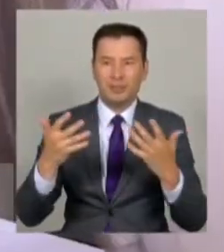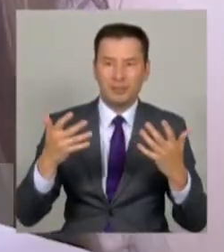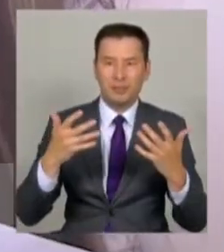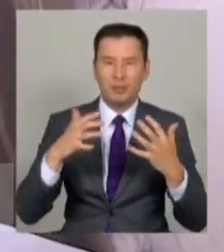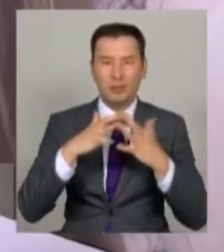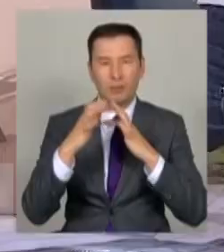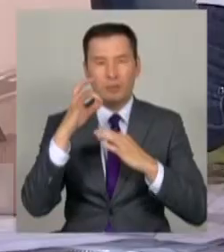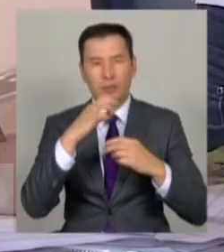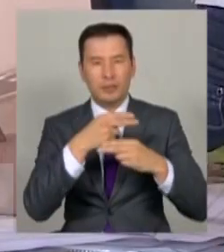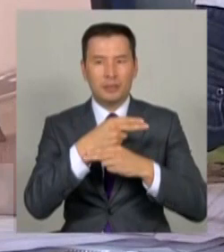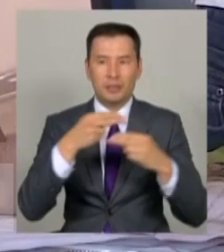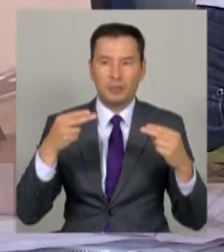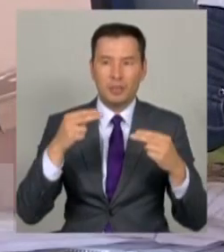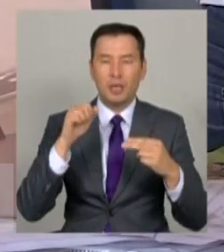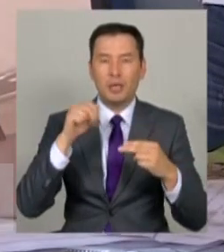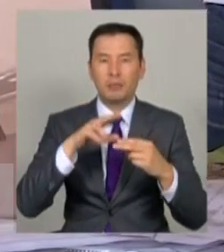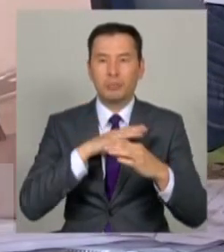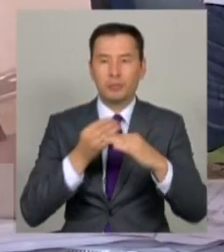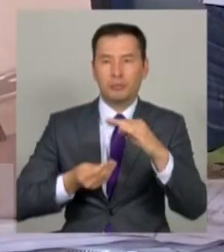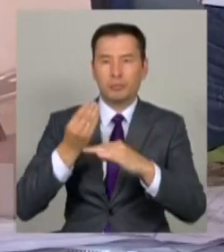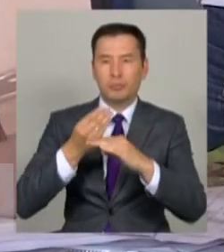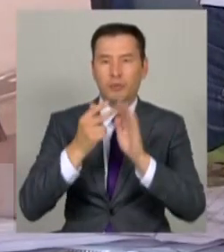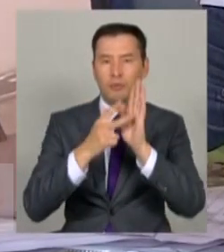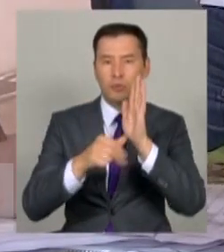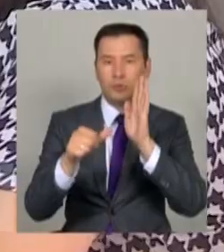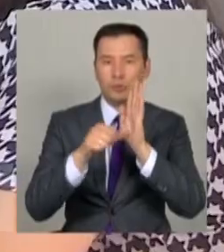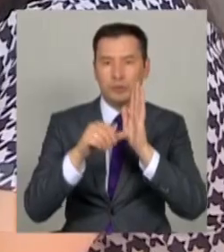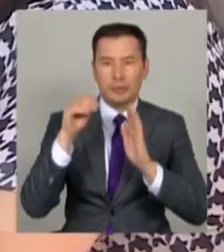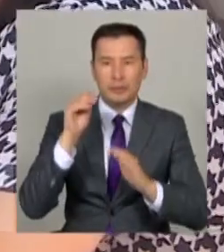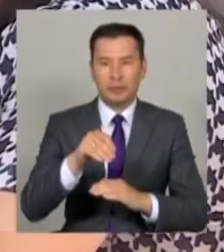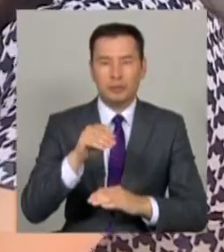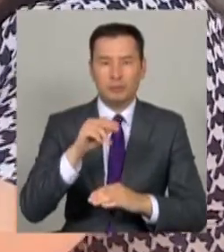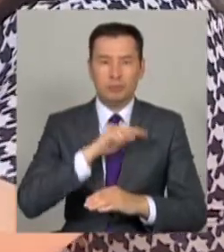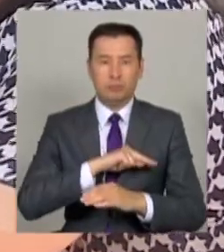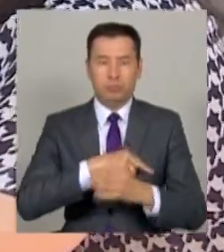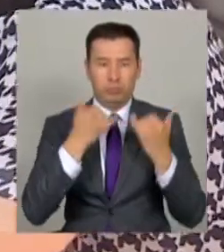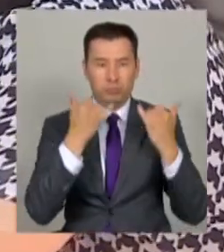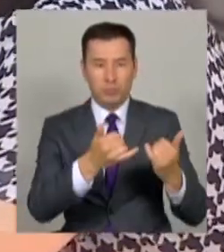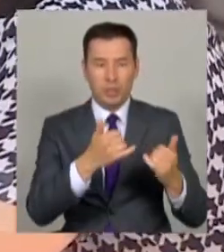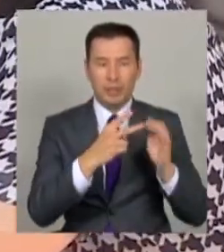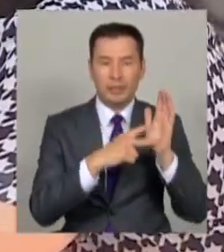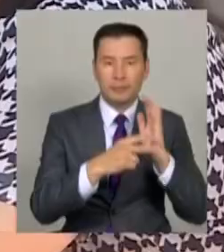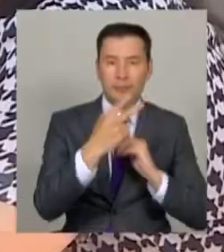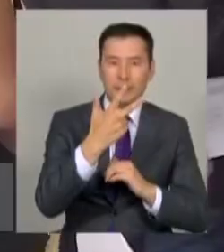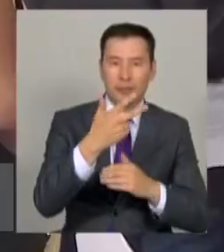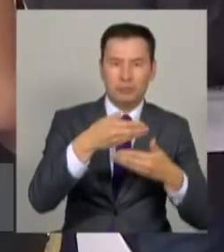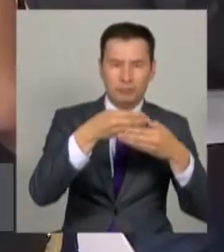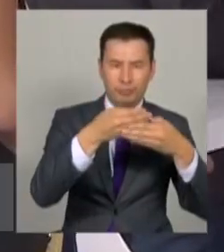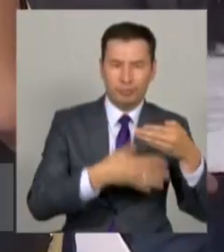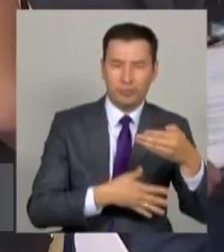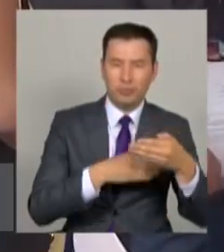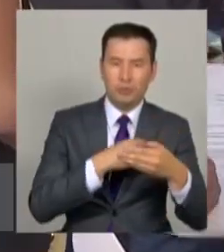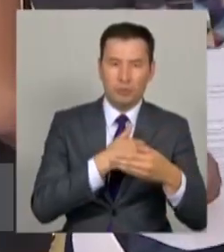хозяйства. В апреле там было размещено почти 86 тысяч предложений от работодателей и 73 тысячи резюме. В